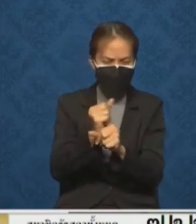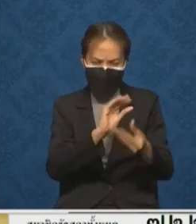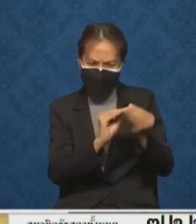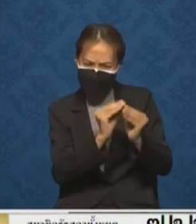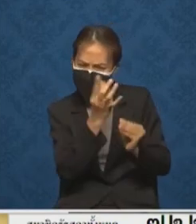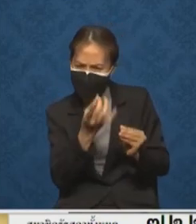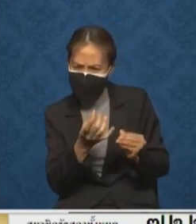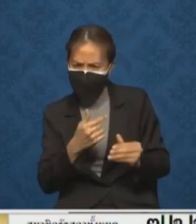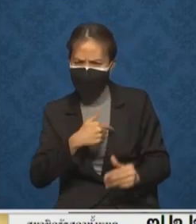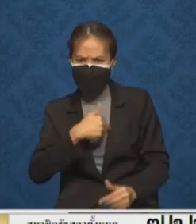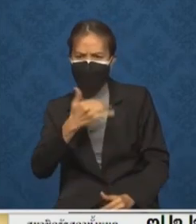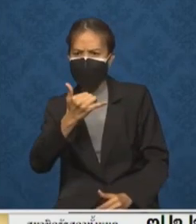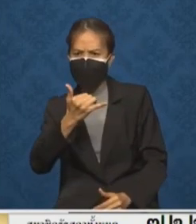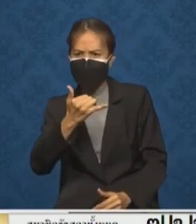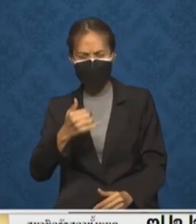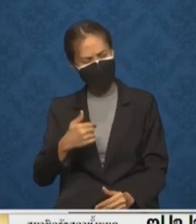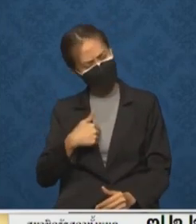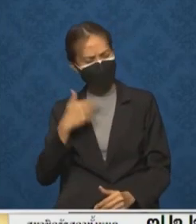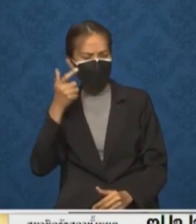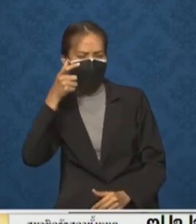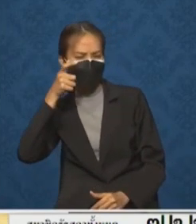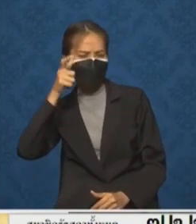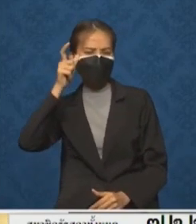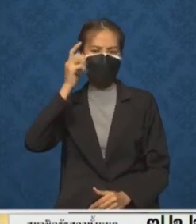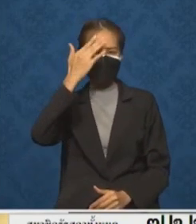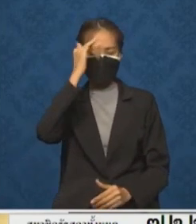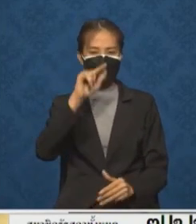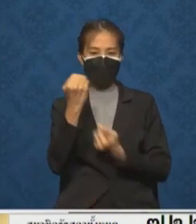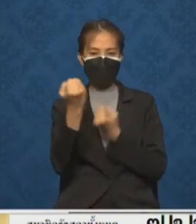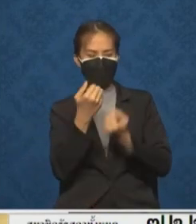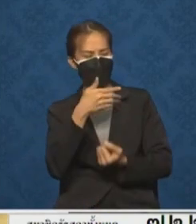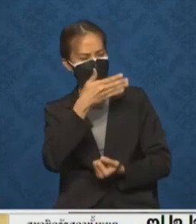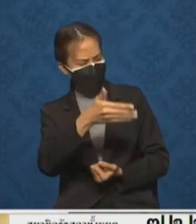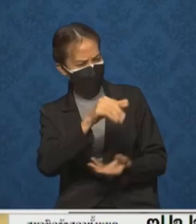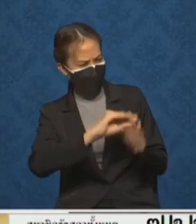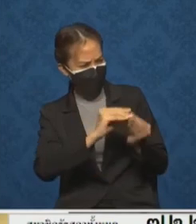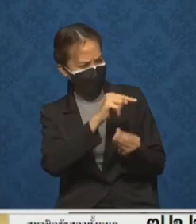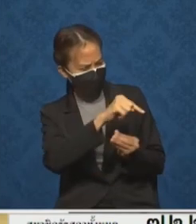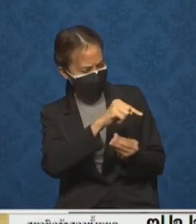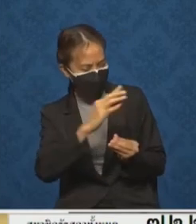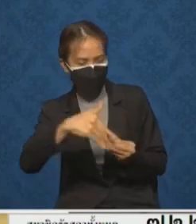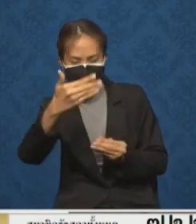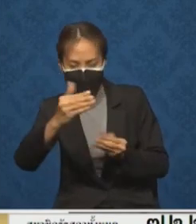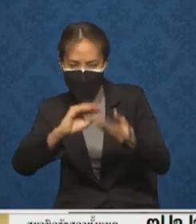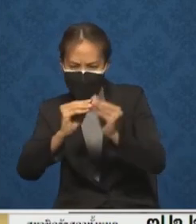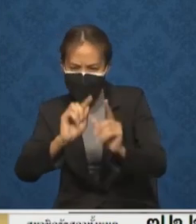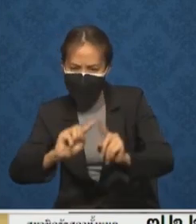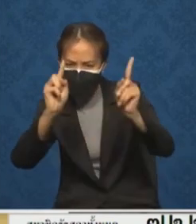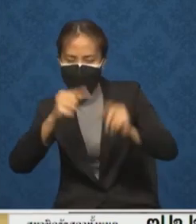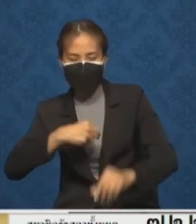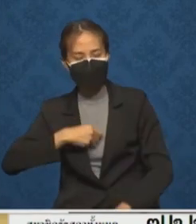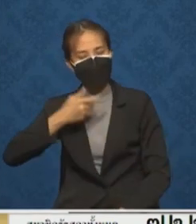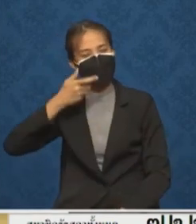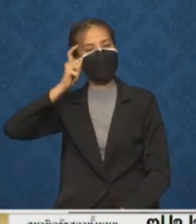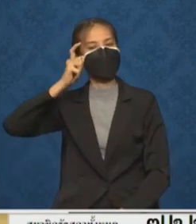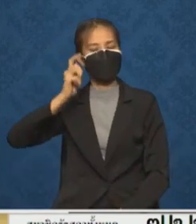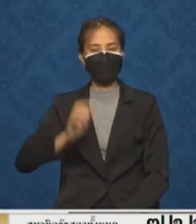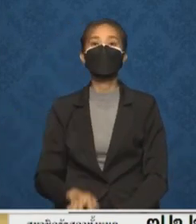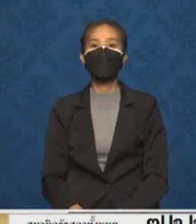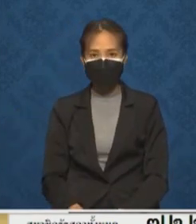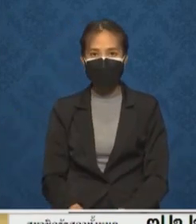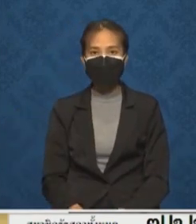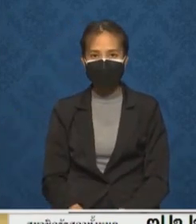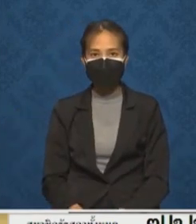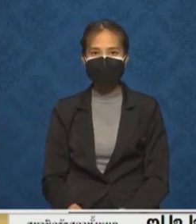แล้วว่าเป็นเบอร์อะไรกันแน่เพราะผ่านไปก็เบอร์หนึ่งผ่านไปก็อีกเบอร์หนึ่งกรณีเช่นนี้